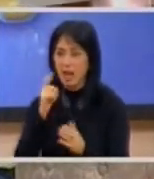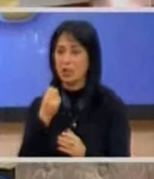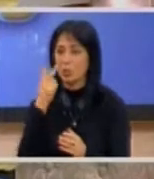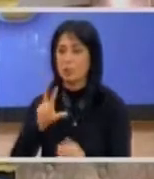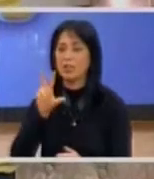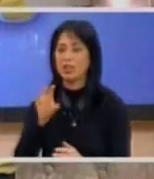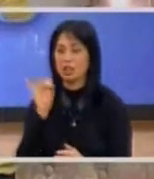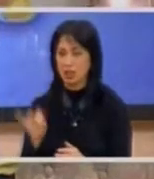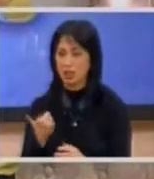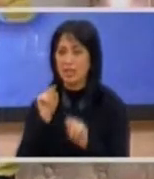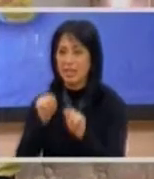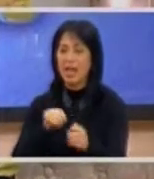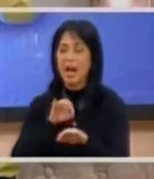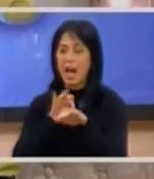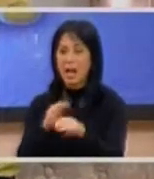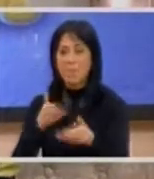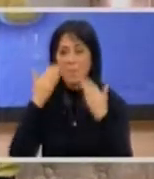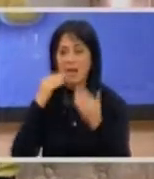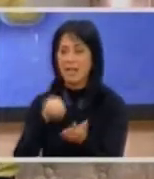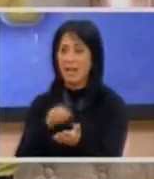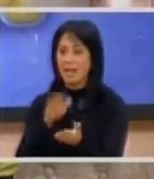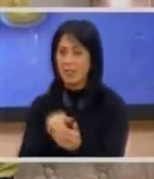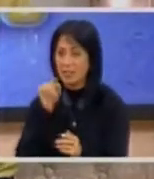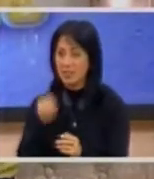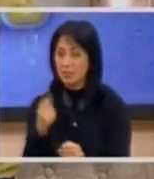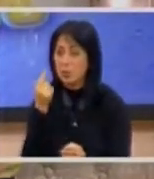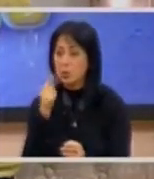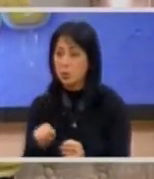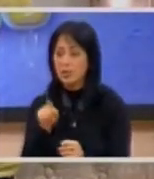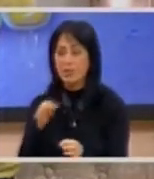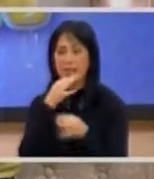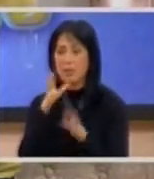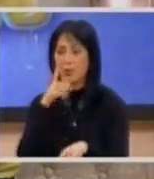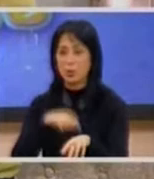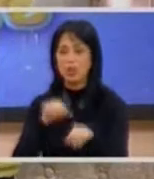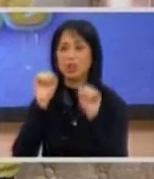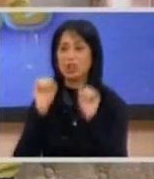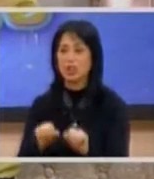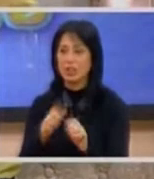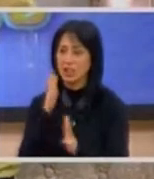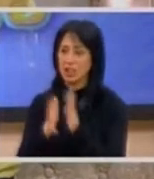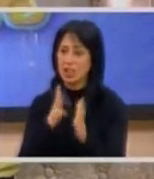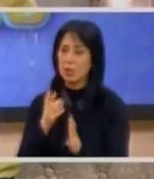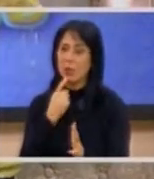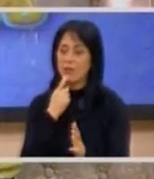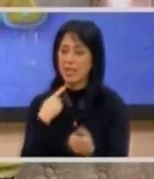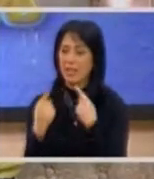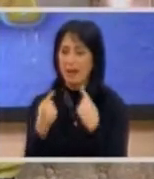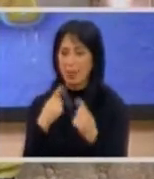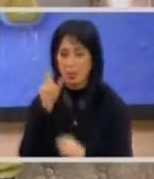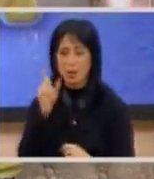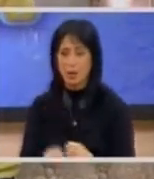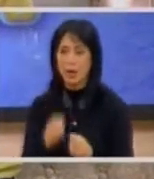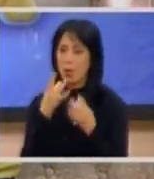www.112.g, იქ გაიარეთ ძალიან მარტივი რეგისტრაცია და იმ წუთიდან თქვენ ნებისმიერ დროს შეგეძლებათ ან ჟესტური ენით დაელაპარაკოთ ადამიანს, ან